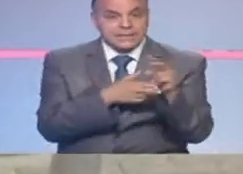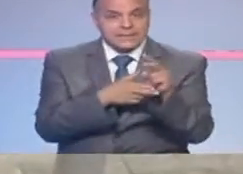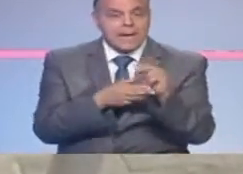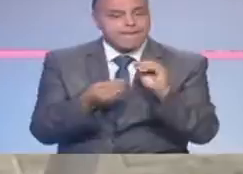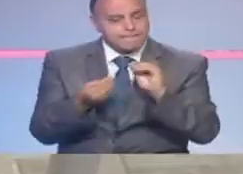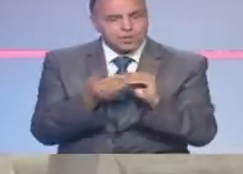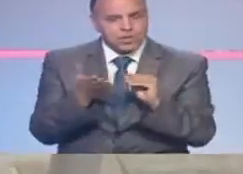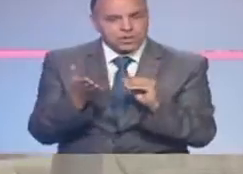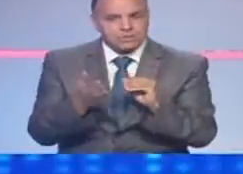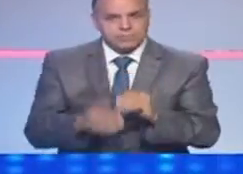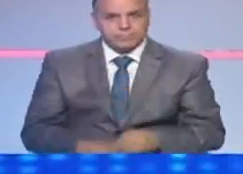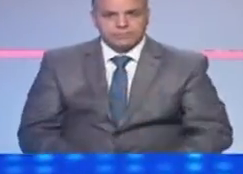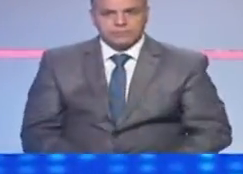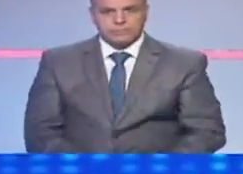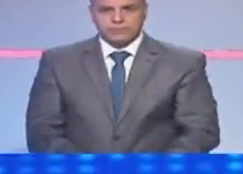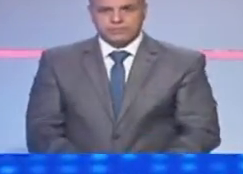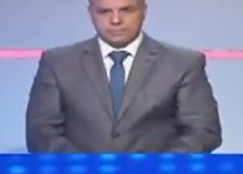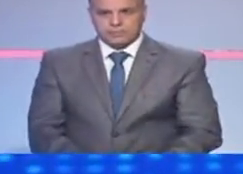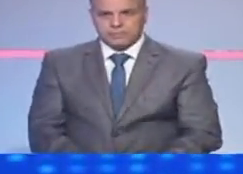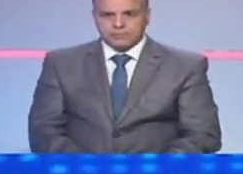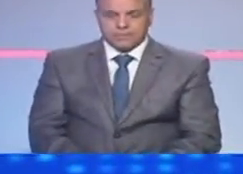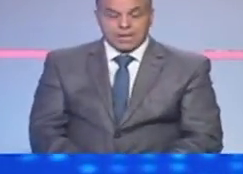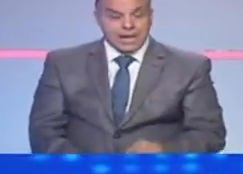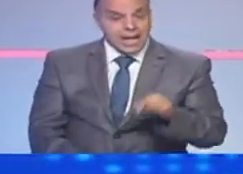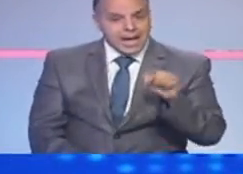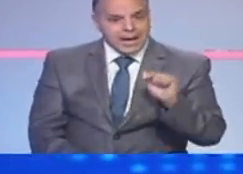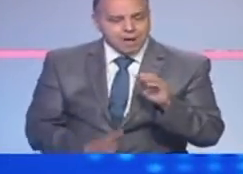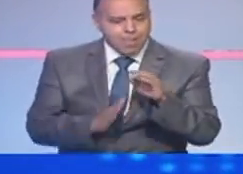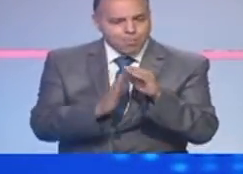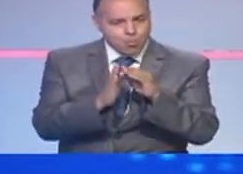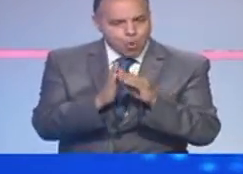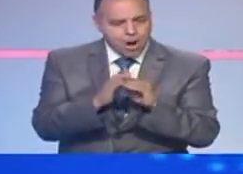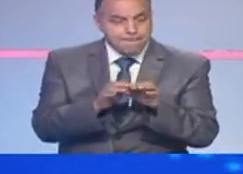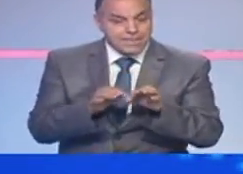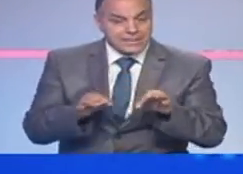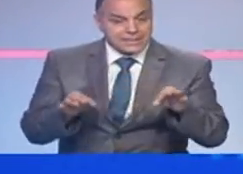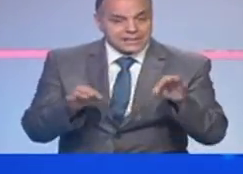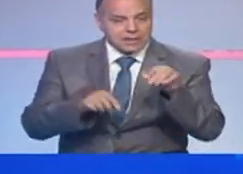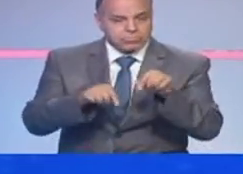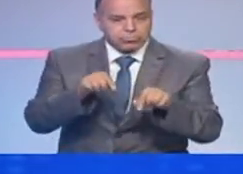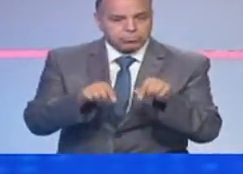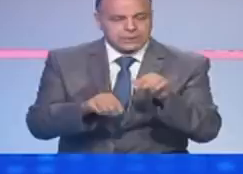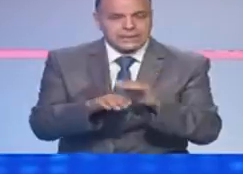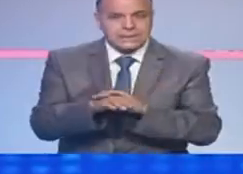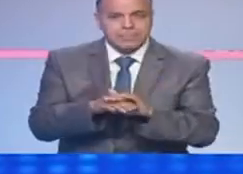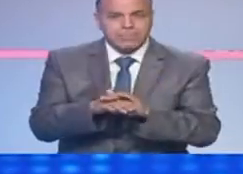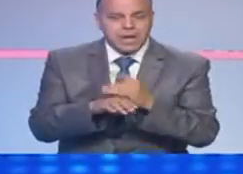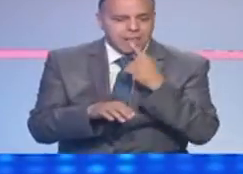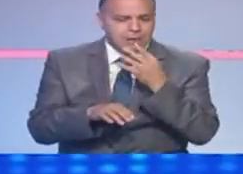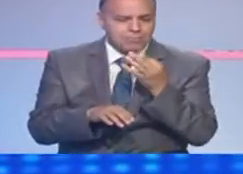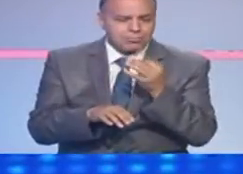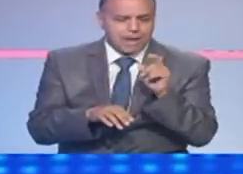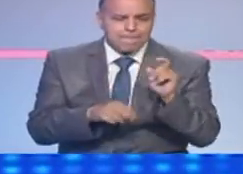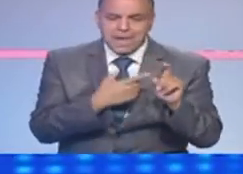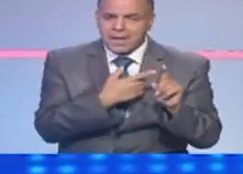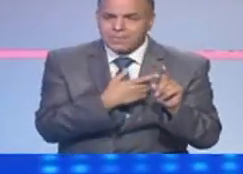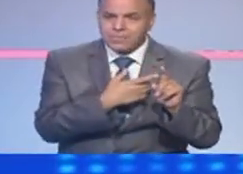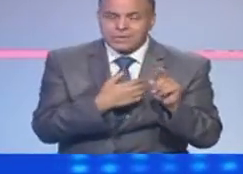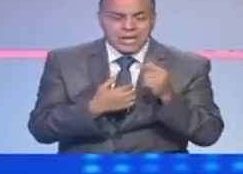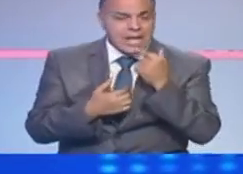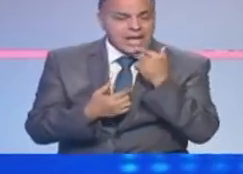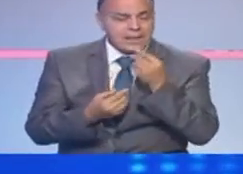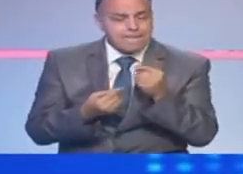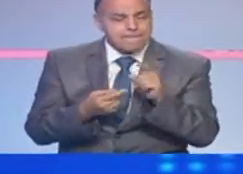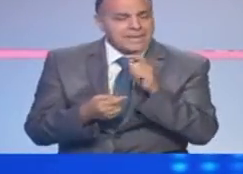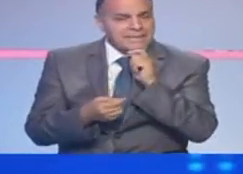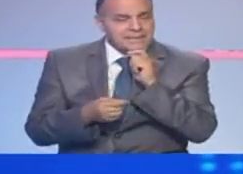ازمه رغم تقلص المساحات المزروعه بسبب ملوحه مياه الري ما